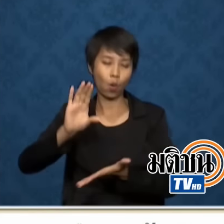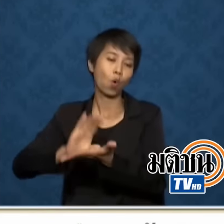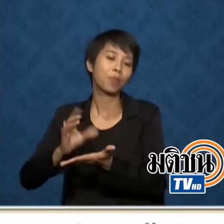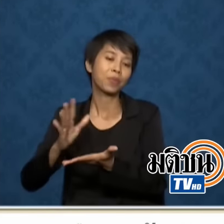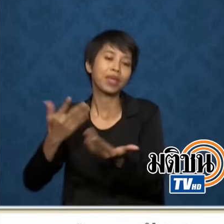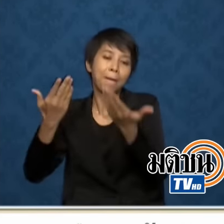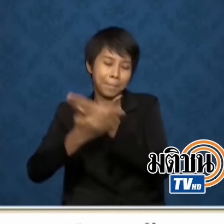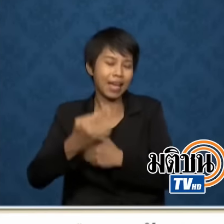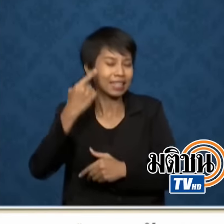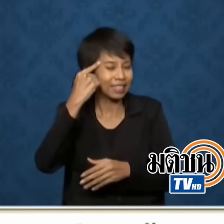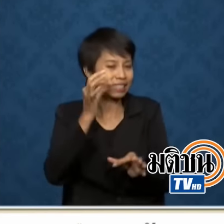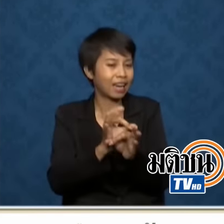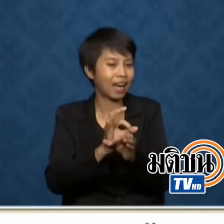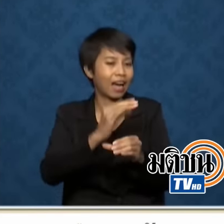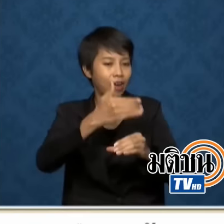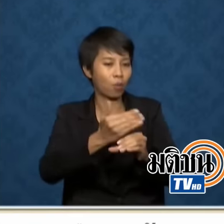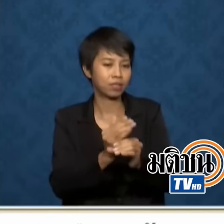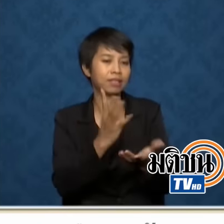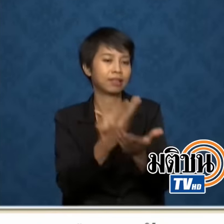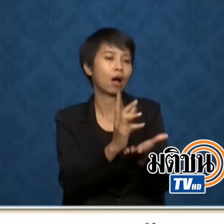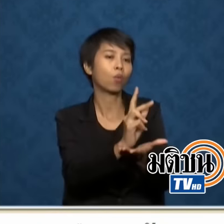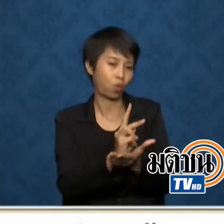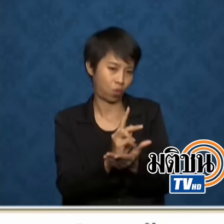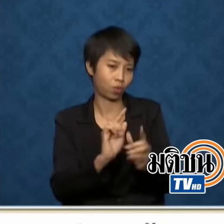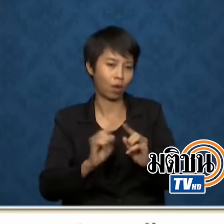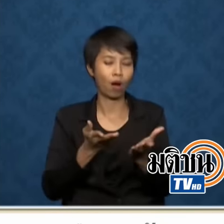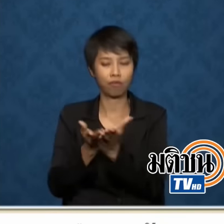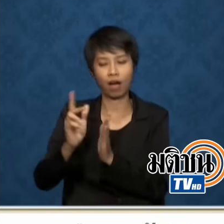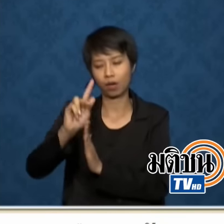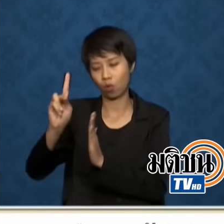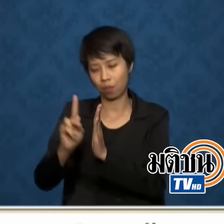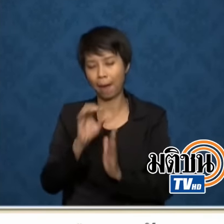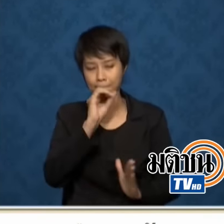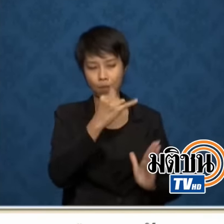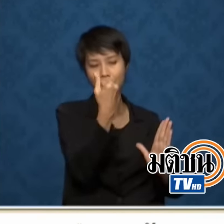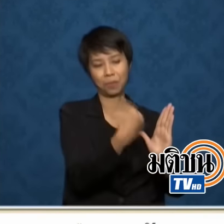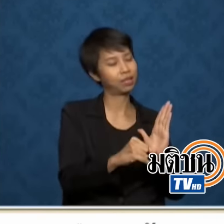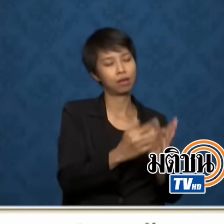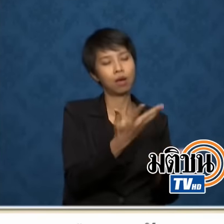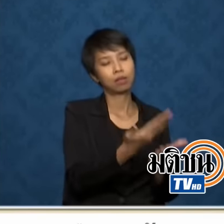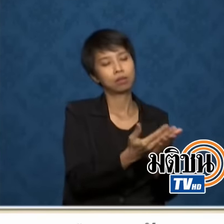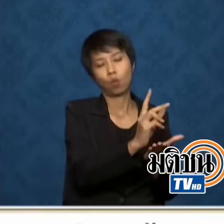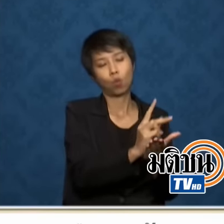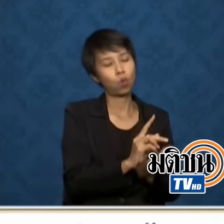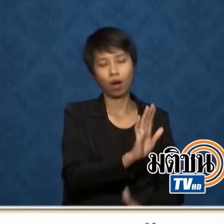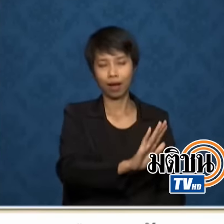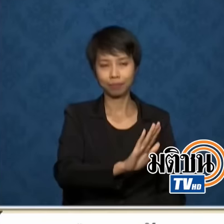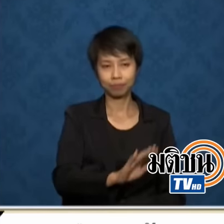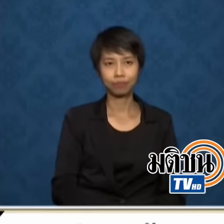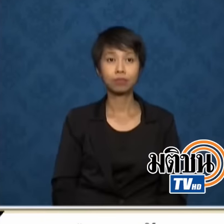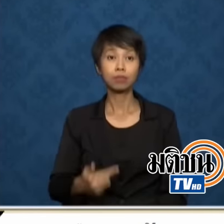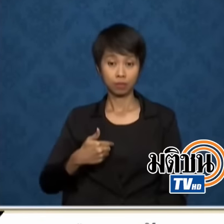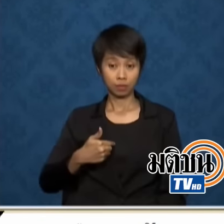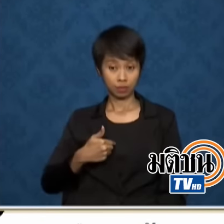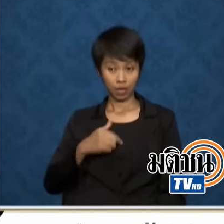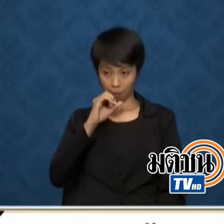ออมสินค่ะเพียงแต่ว่ากฤษฎีกาได้มาห้ามไว้ค่ะบอกว่ากู้ไม่ได้นะคะมันผิดพรบ.ออมสินในเรื่องของวัตถุประสงค์ค่ะไม่ใช่ดิฉันเป็นค